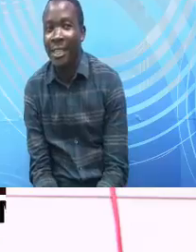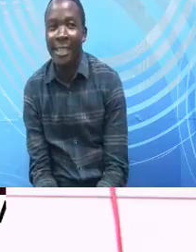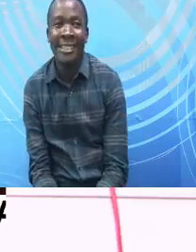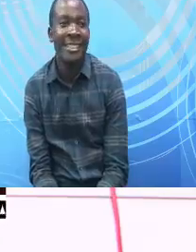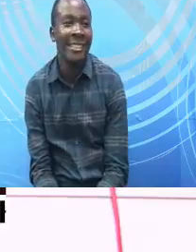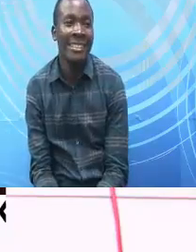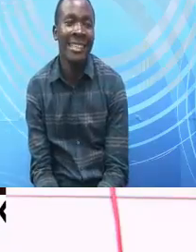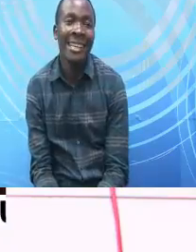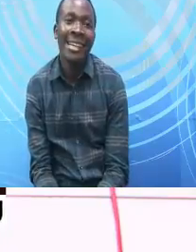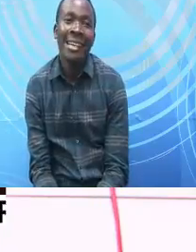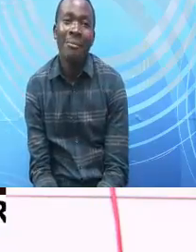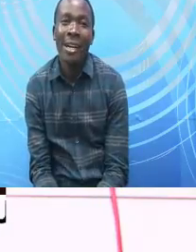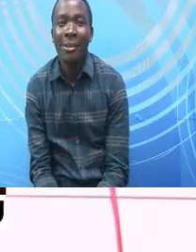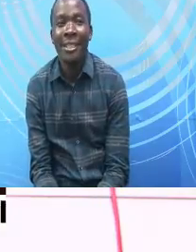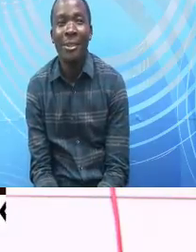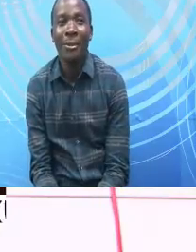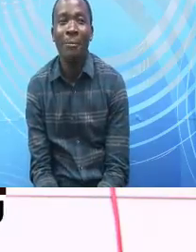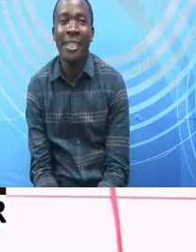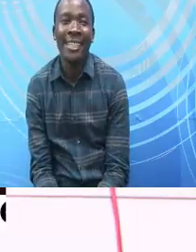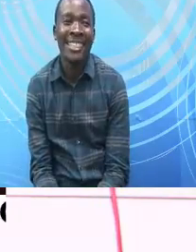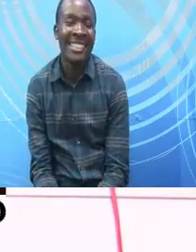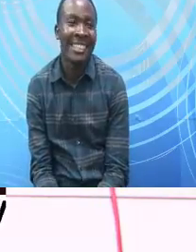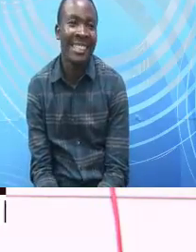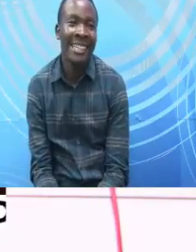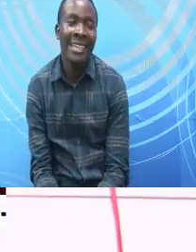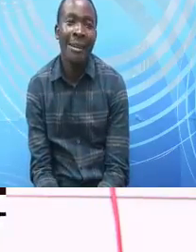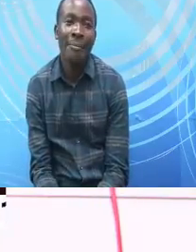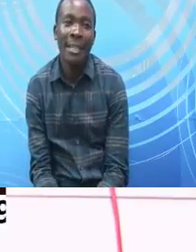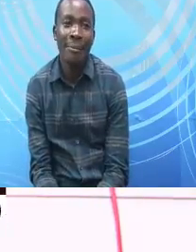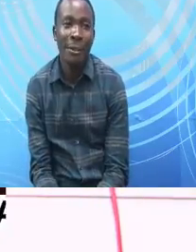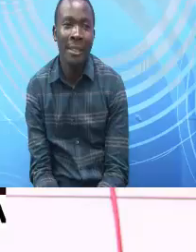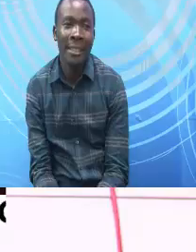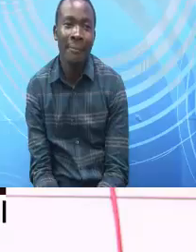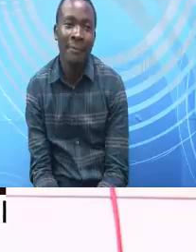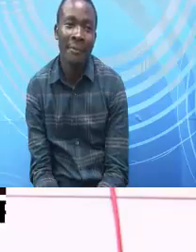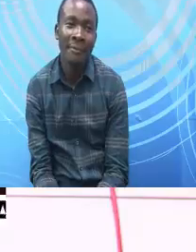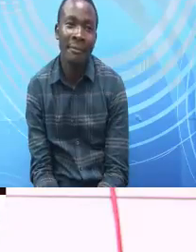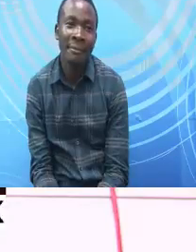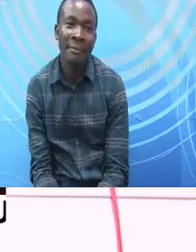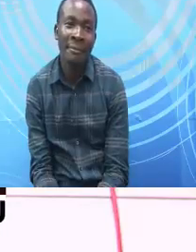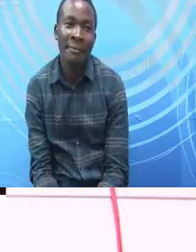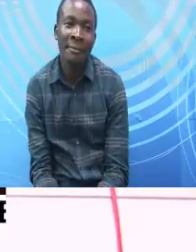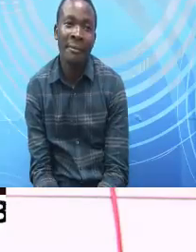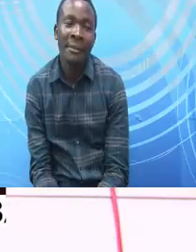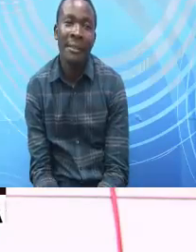murakoze cyane murakoze kuntumira mbere ya byose